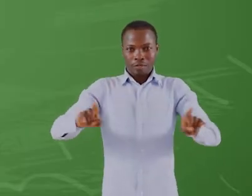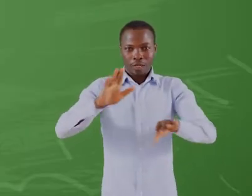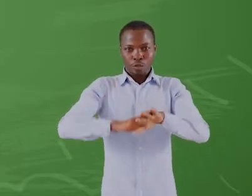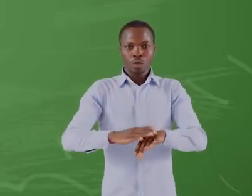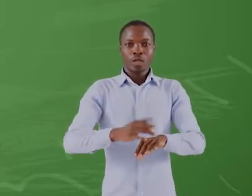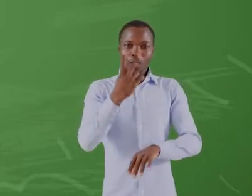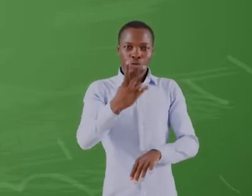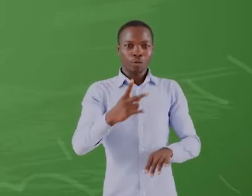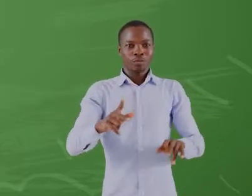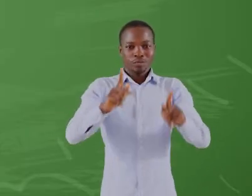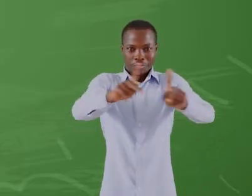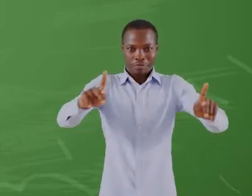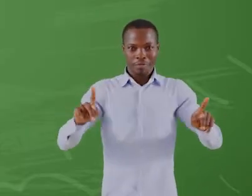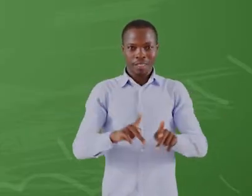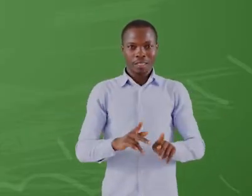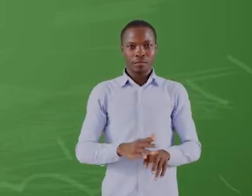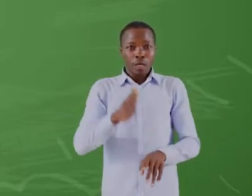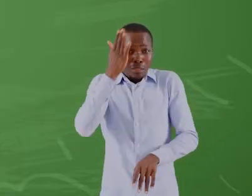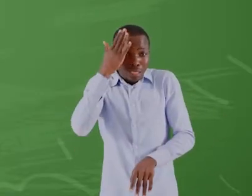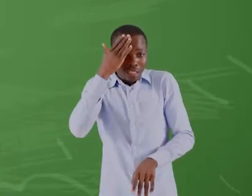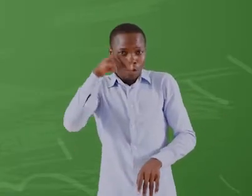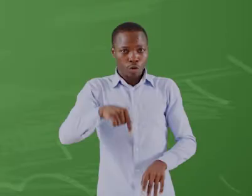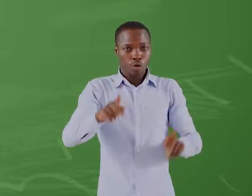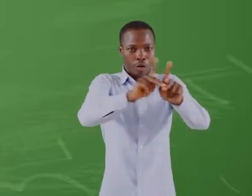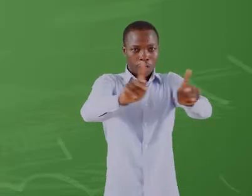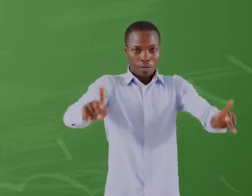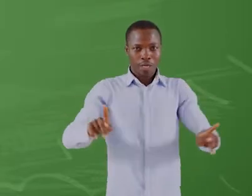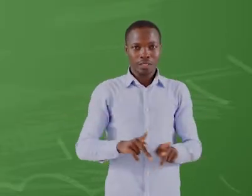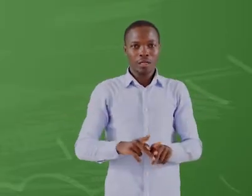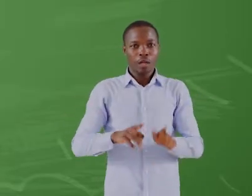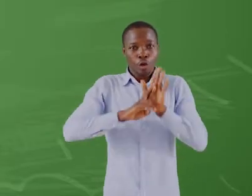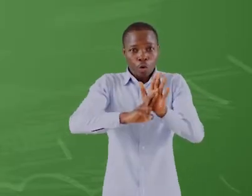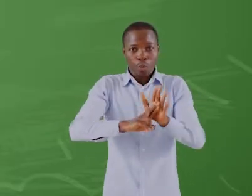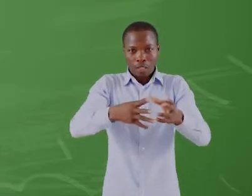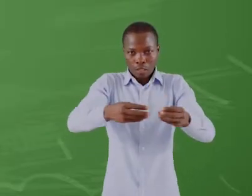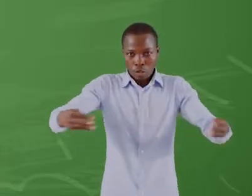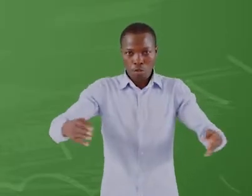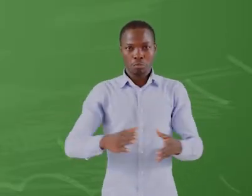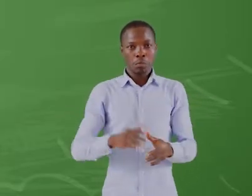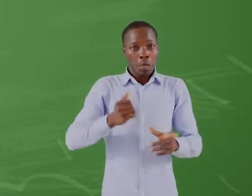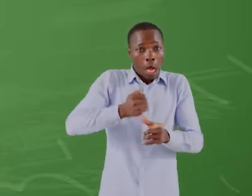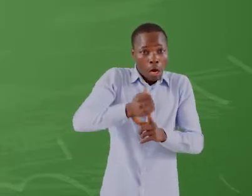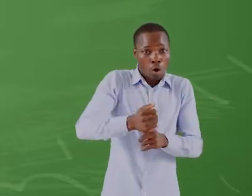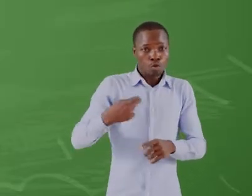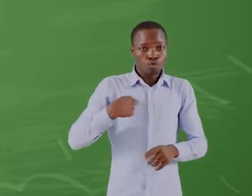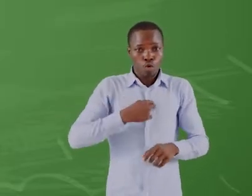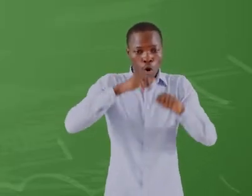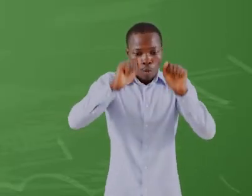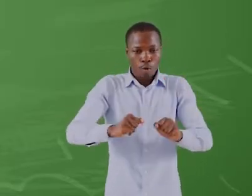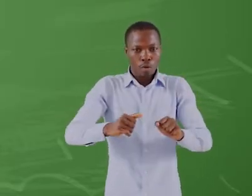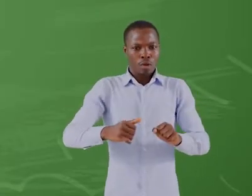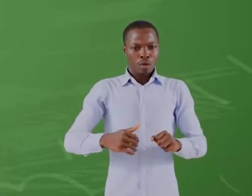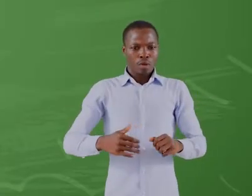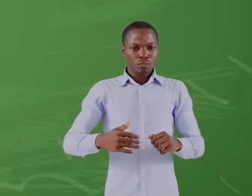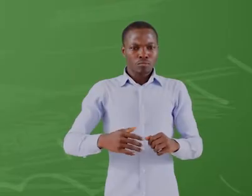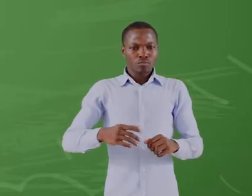les 2 parcelles. Sachant que ces parcelles sont des sols, alors cela nous ramène à un